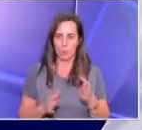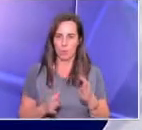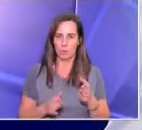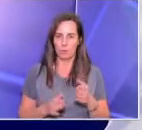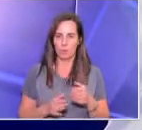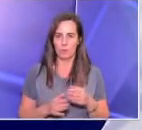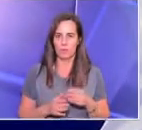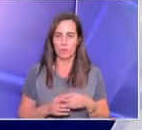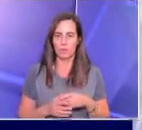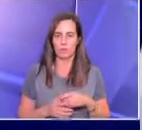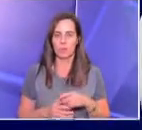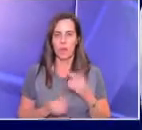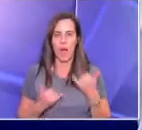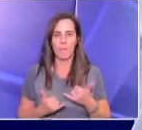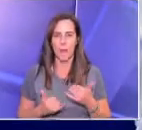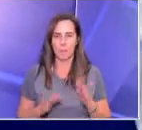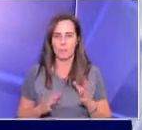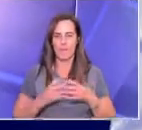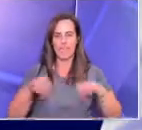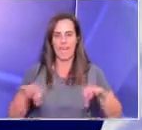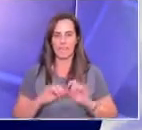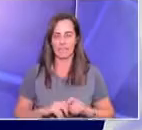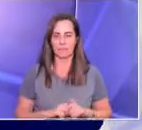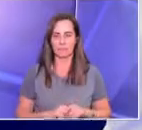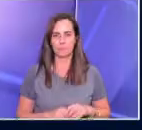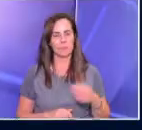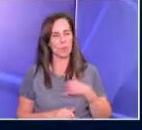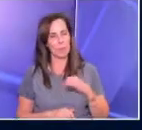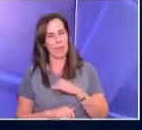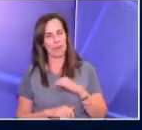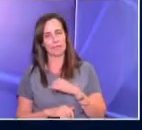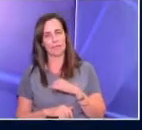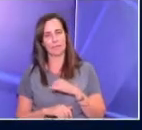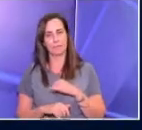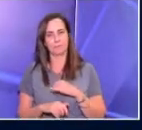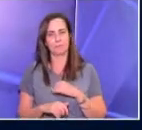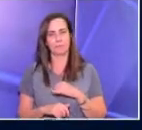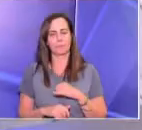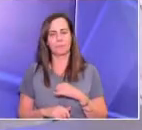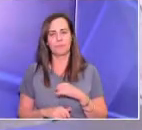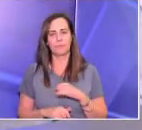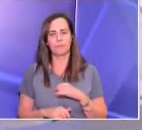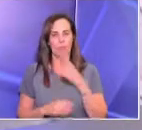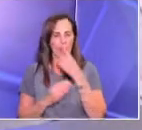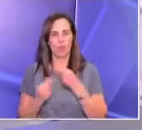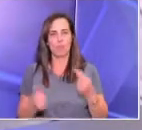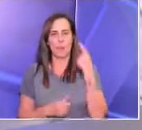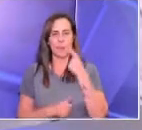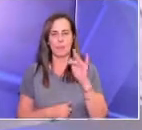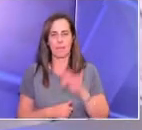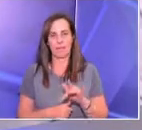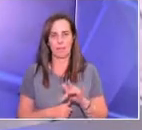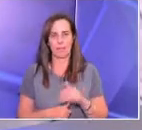ושווה אותה בתוך ההסתה הזו, הפעם זה מתחלק חצי חצי. אתה יודע, אותי מעניין מאוד בהקשר הזה, הנושא של חשדות פליליים